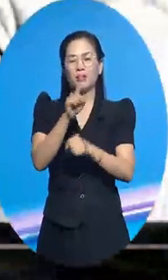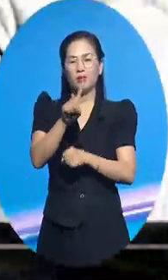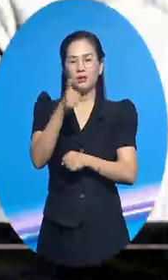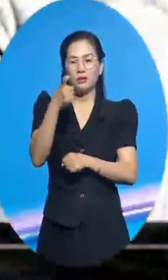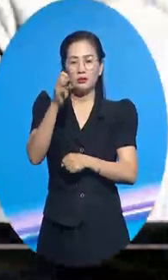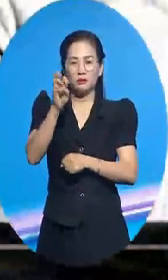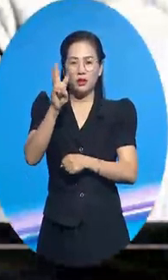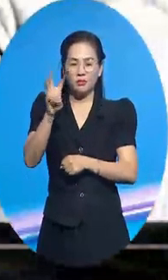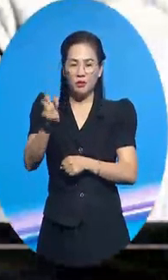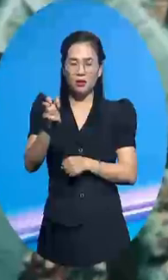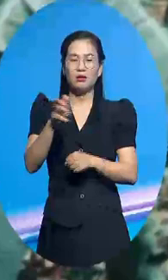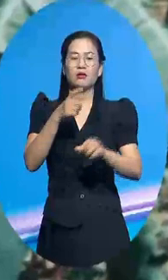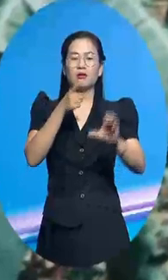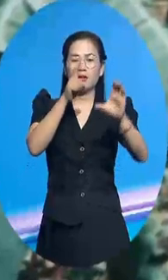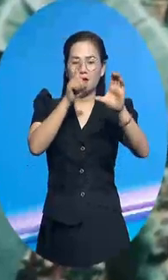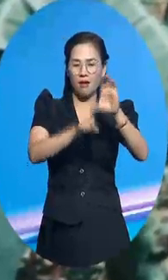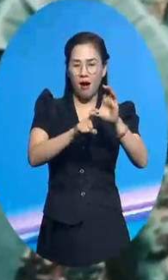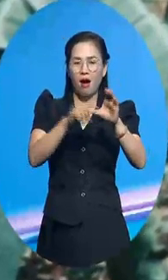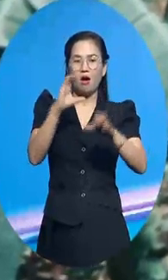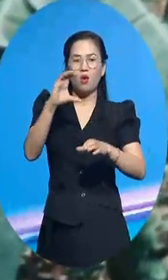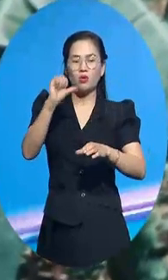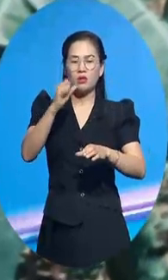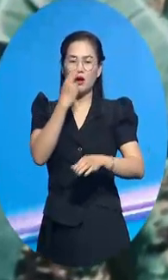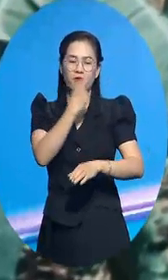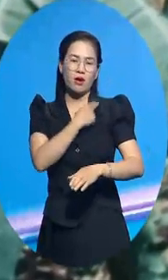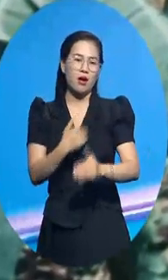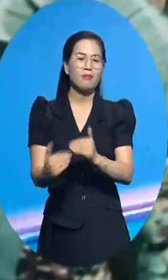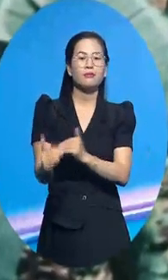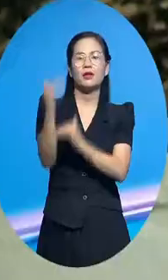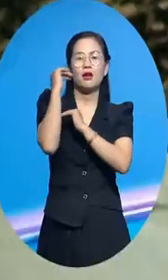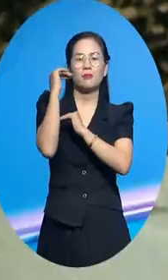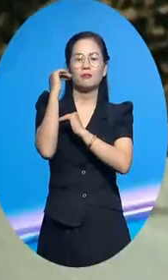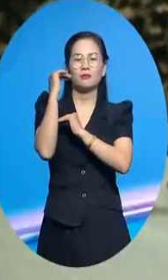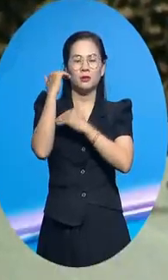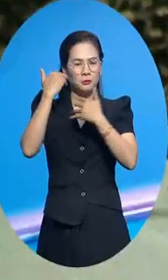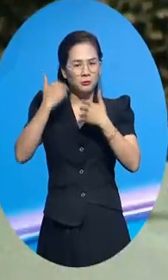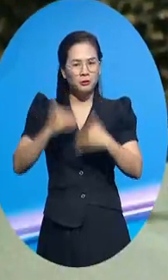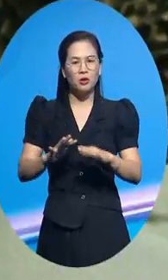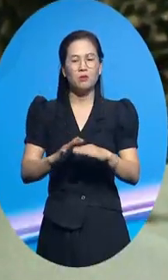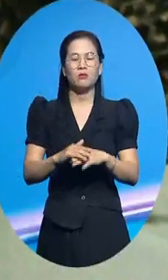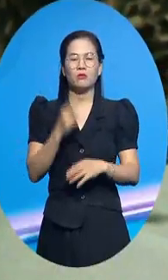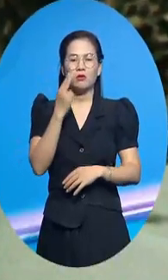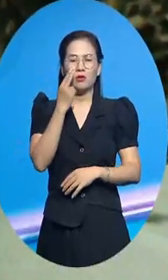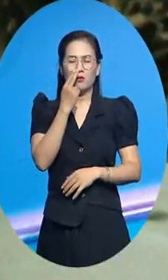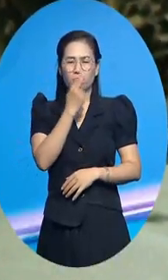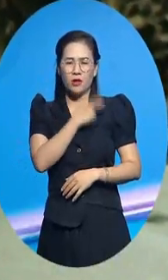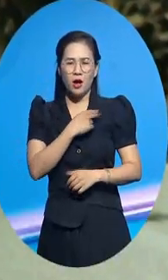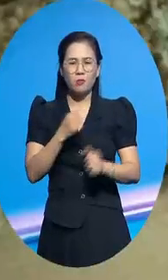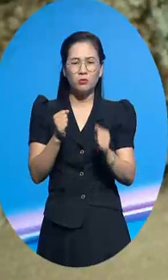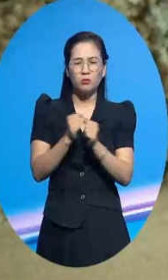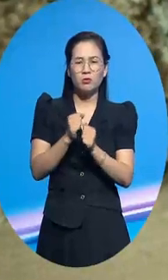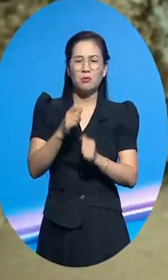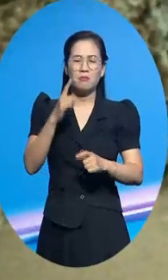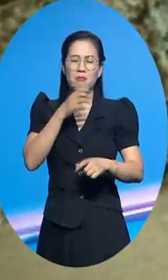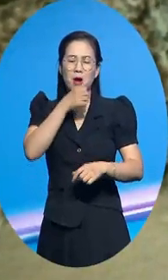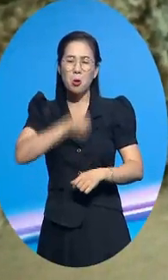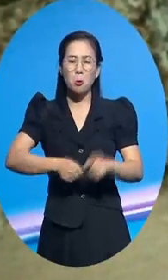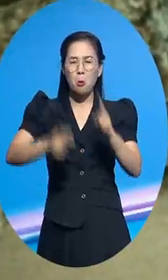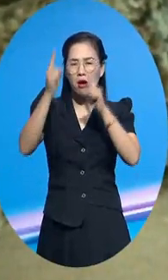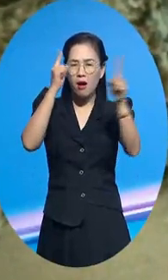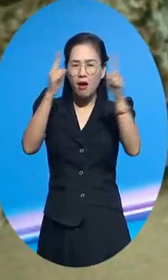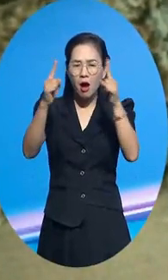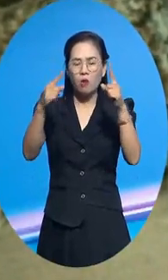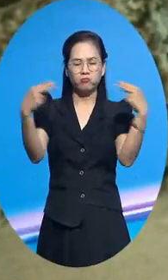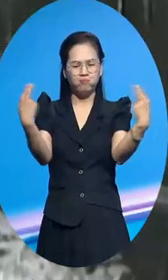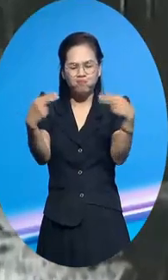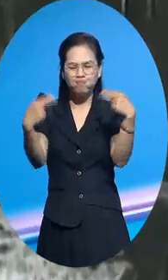tịch Hồ Chí Minh và Đảng Cộng sản Việt Nam, cách mạng nước ta đã vượt qua muôn vàn khó khăn, thử thách, làm nên những chiến thắng vang dội trong